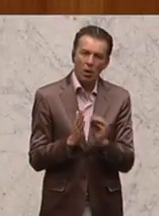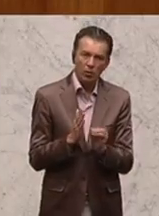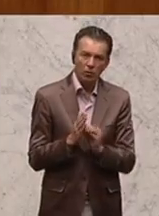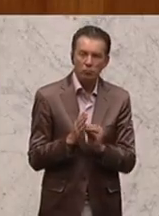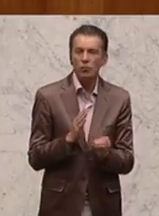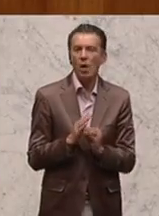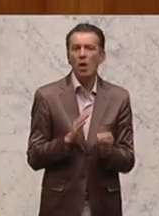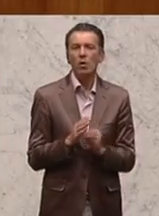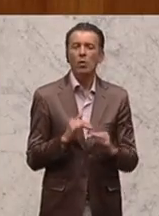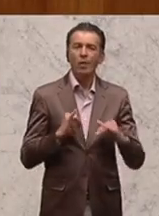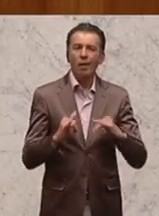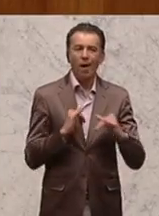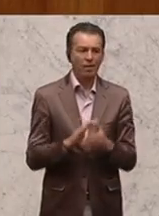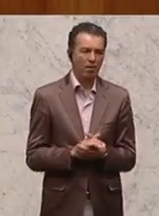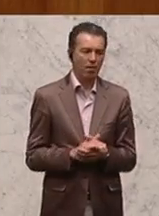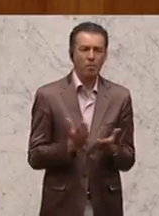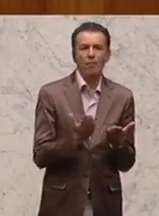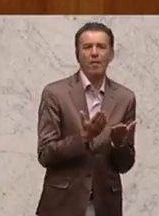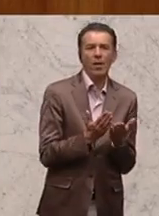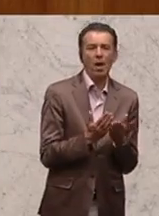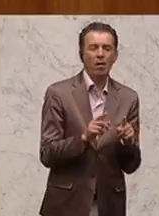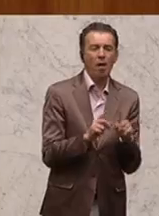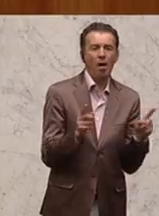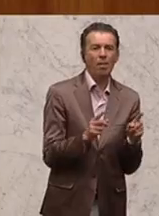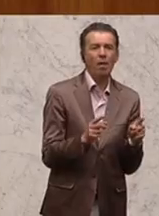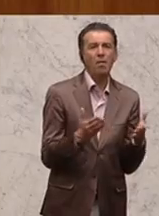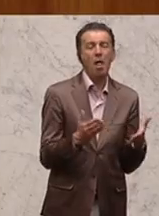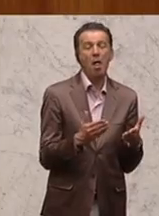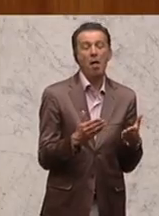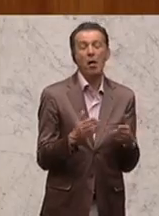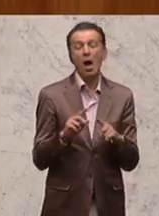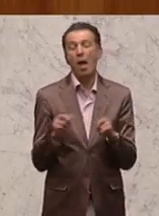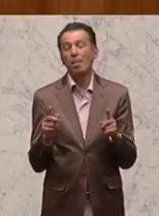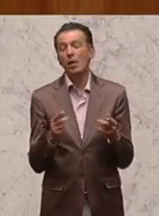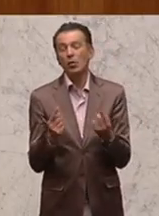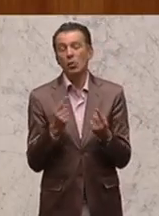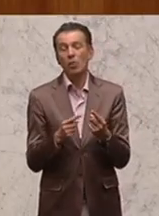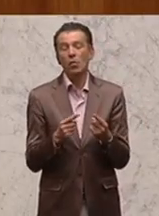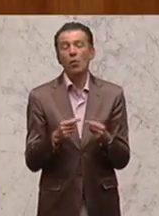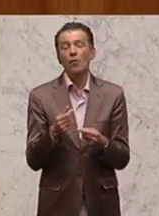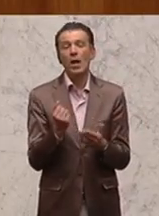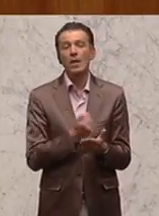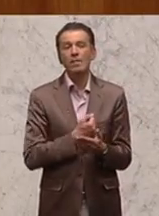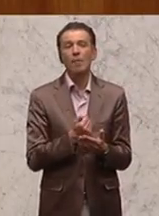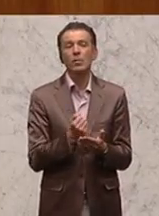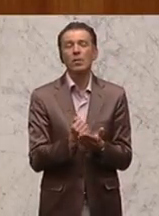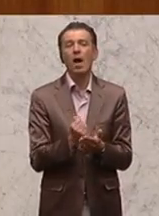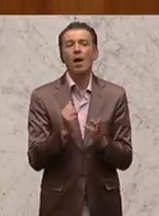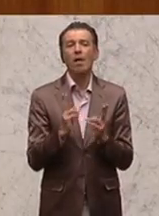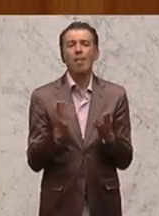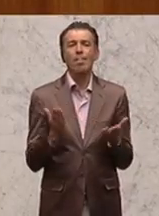der Registrierkasse gegenüber einer sonstigen leichteren Schätzungsbefugnis der Finanzamt. Alles in allem muss ich sagen,